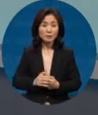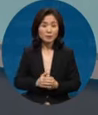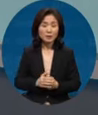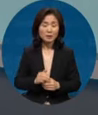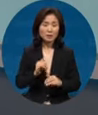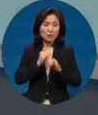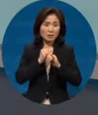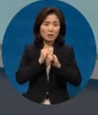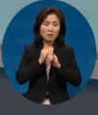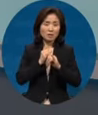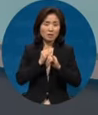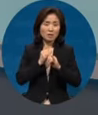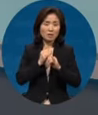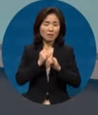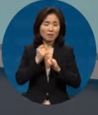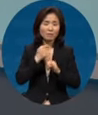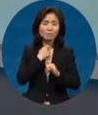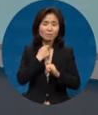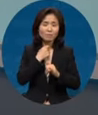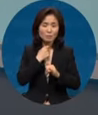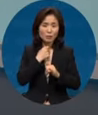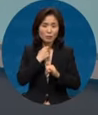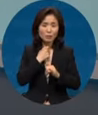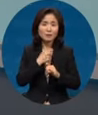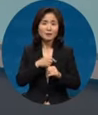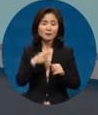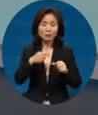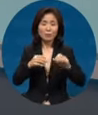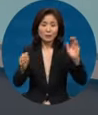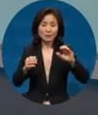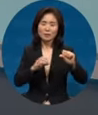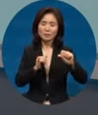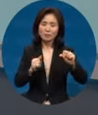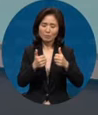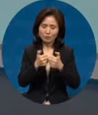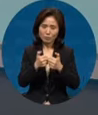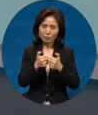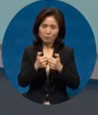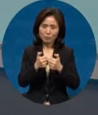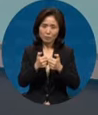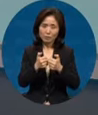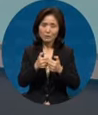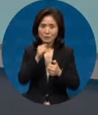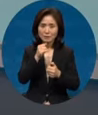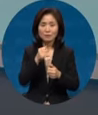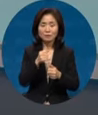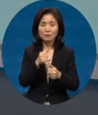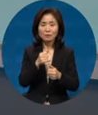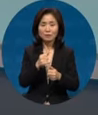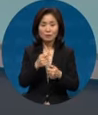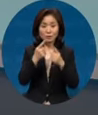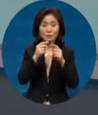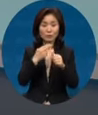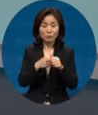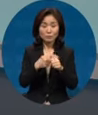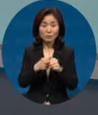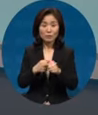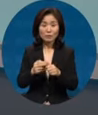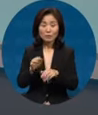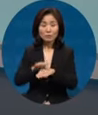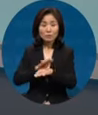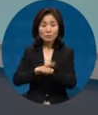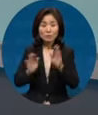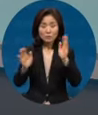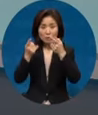지도 학생을 다섯 명 째 상담하고 있다 는 교수가 인터뷰도 않네요 실습과정 학생들은 대학 으로 돌아올 수 있다는데 그런다고